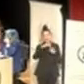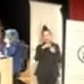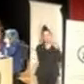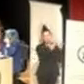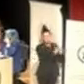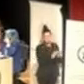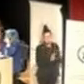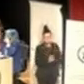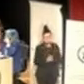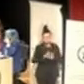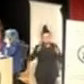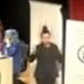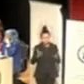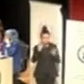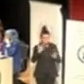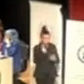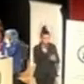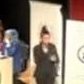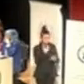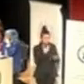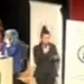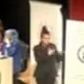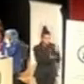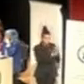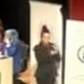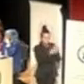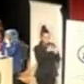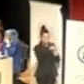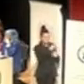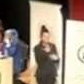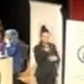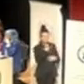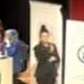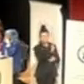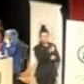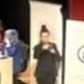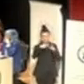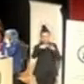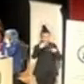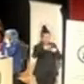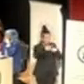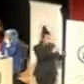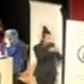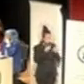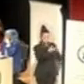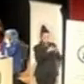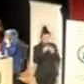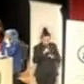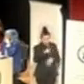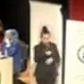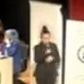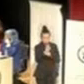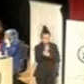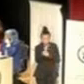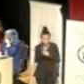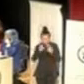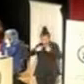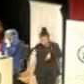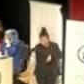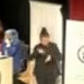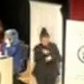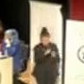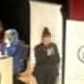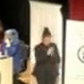Pek çok dayanağımız kendisinin tezinden alınmıştır. Burada kitaplarımız uzman komisyon tarafından seçildikten